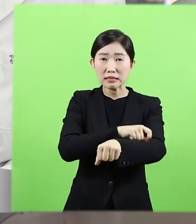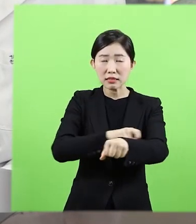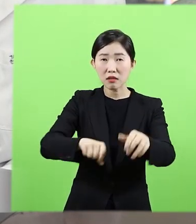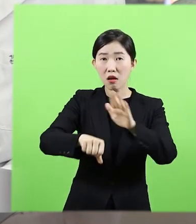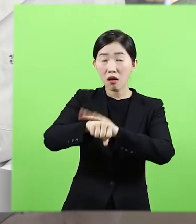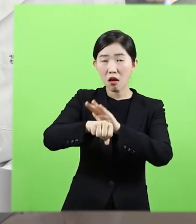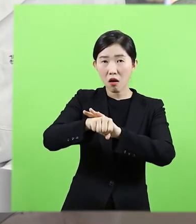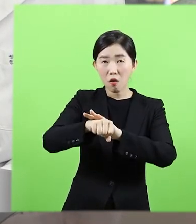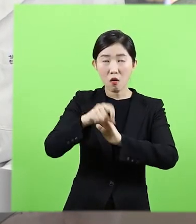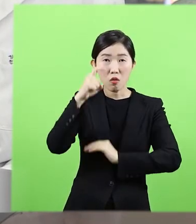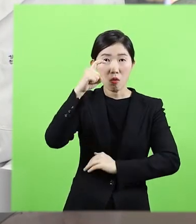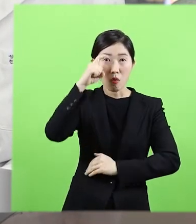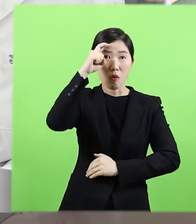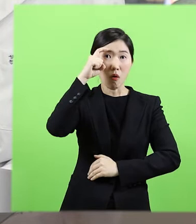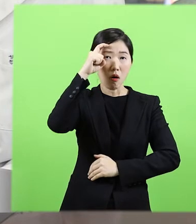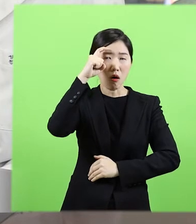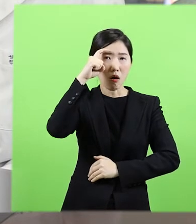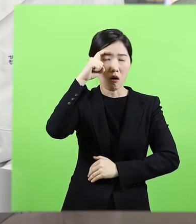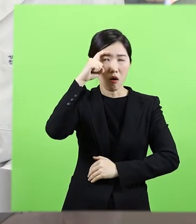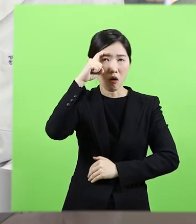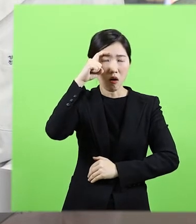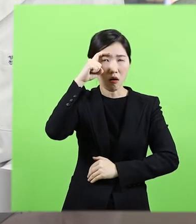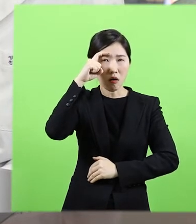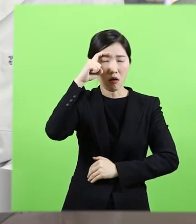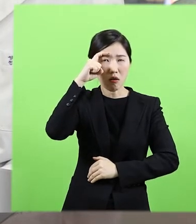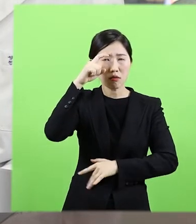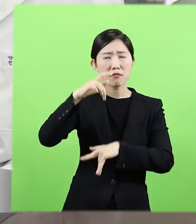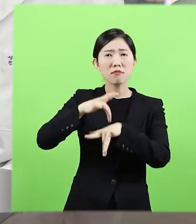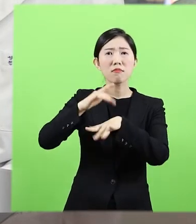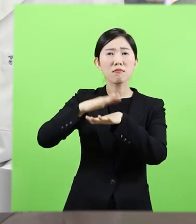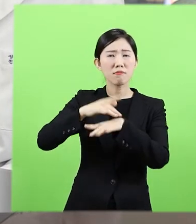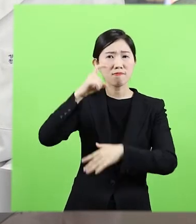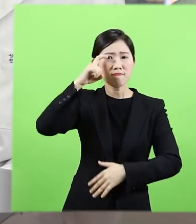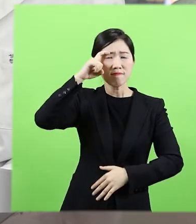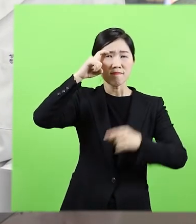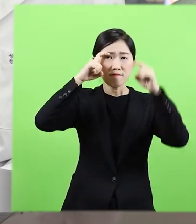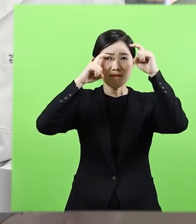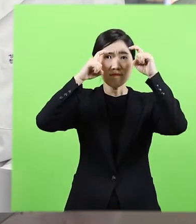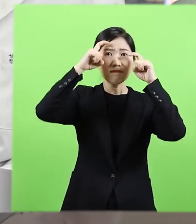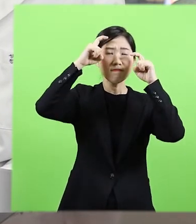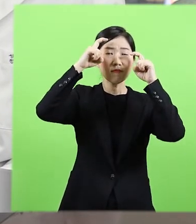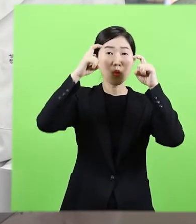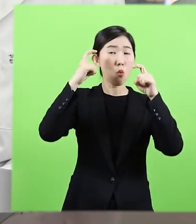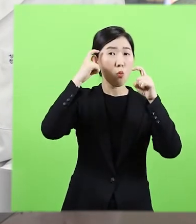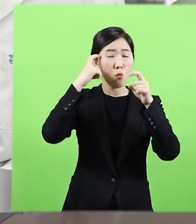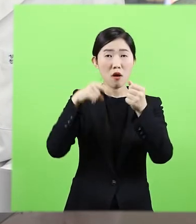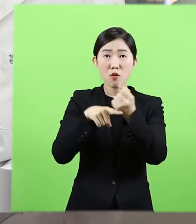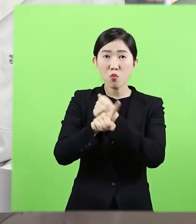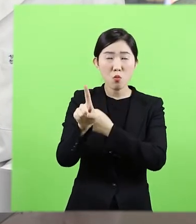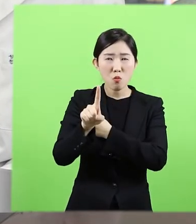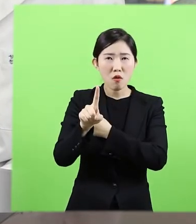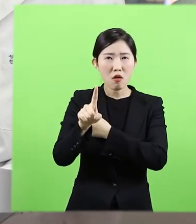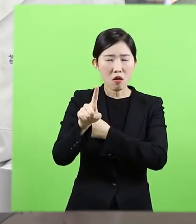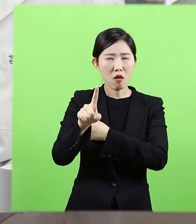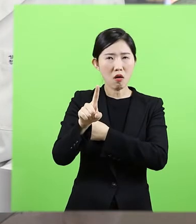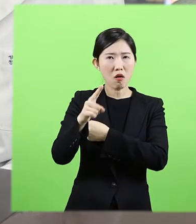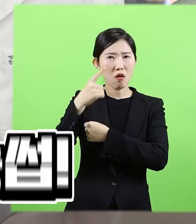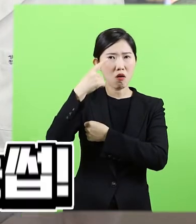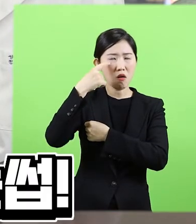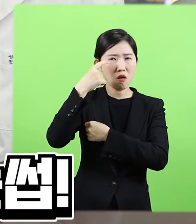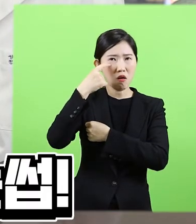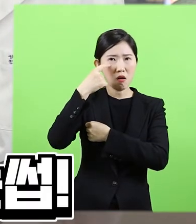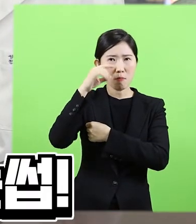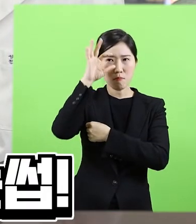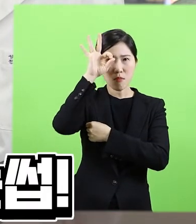특히 오른쪽 눈썹은 이쪽에서도 더 많이 들었었고 여기 지금 오른쪽 눈썹을 더 들고 있는데